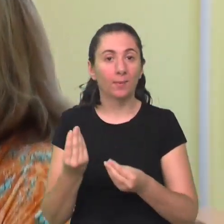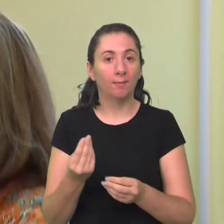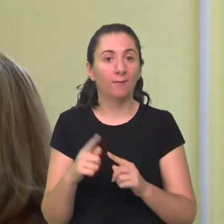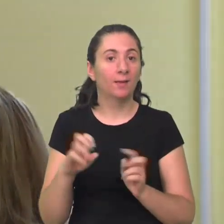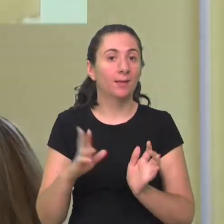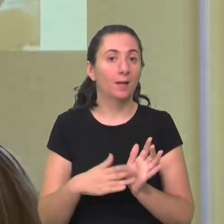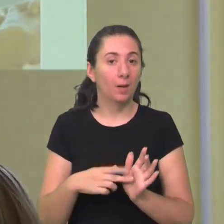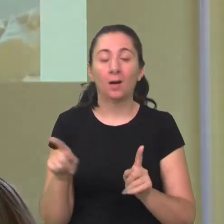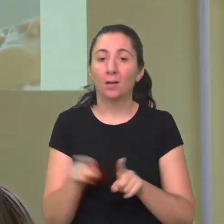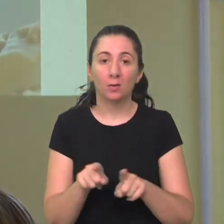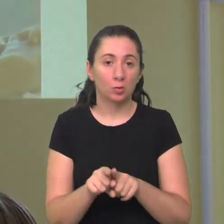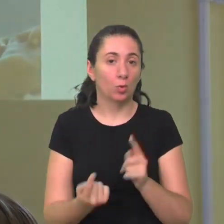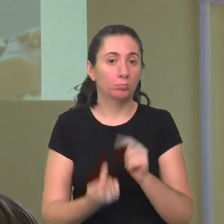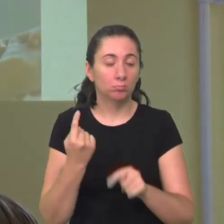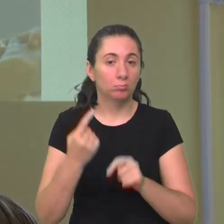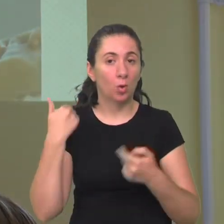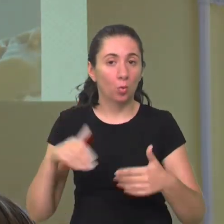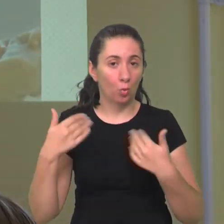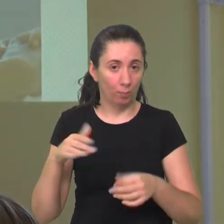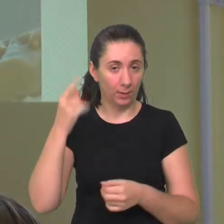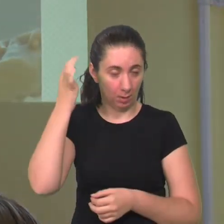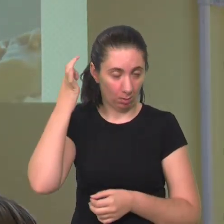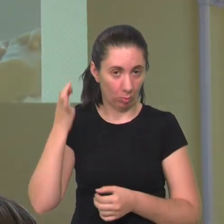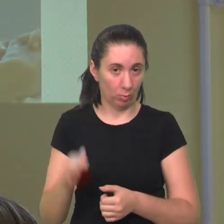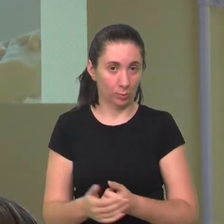tretmana isto tako dolazi do gubitka kose.